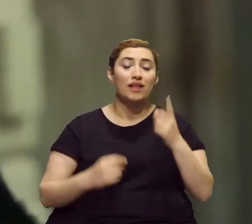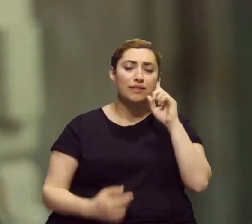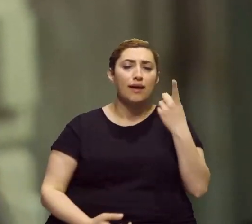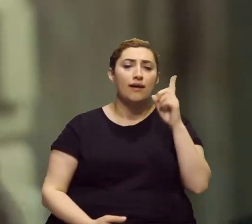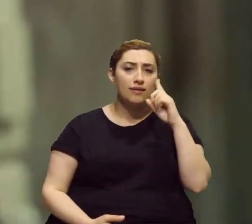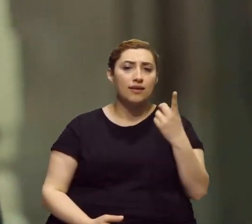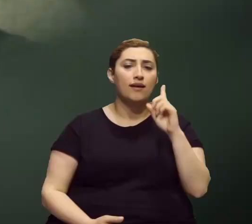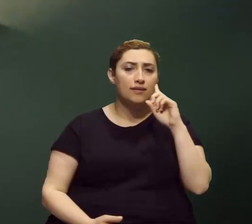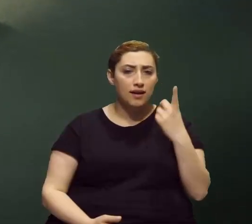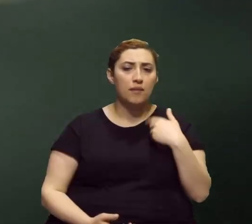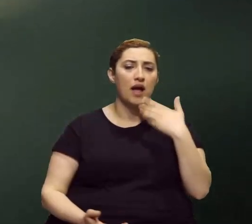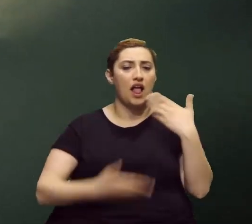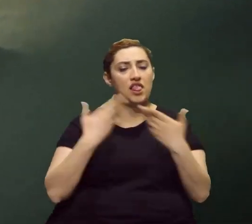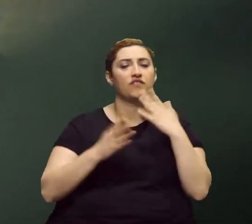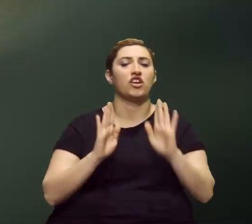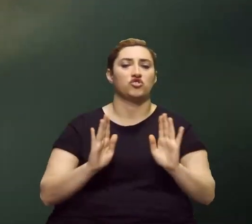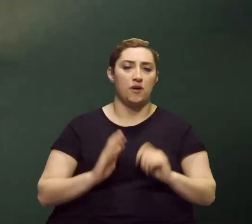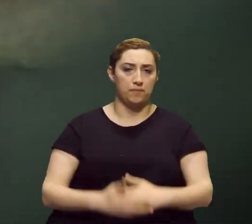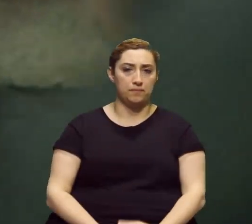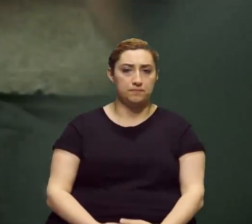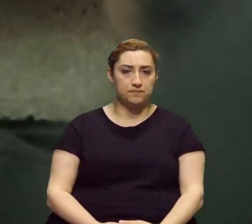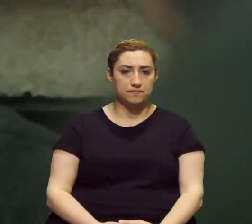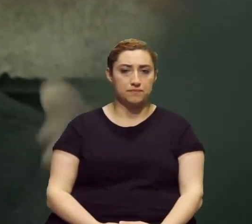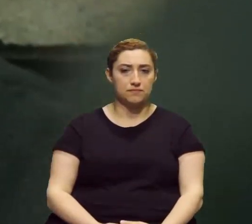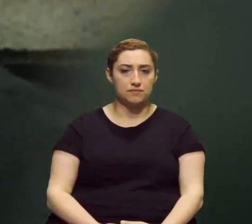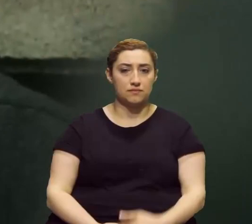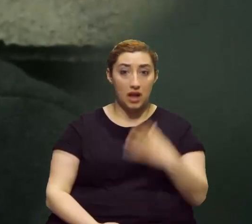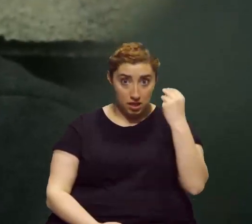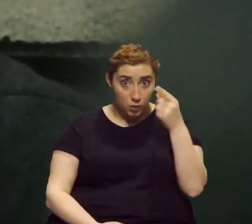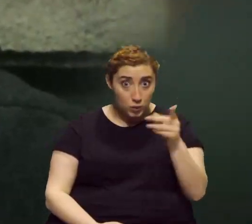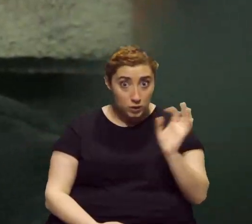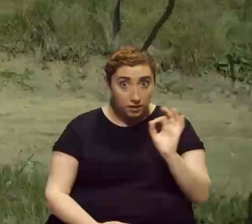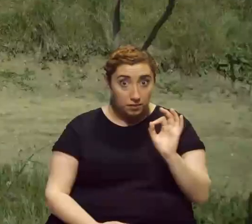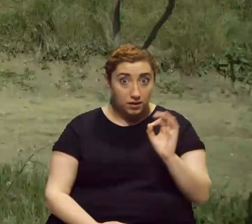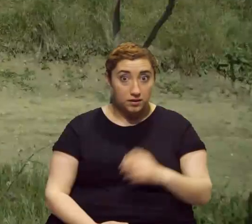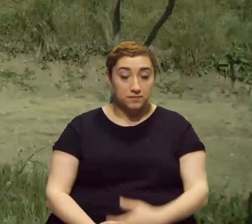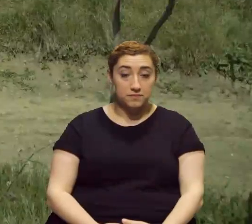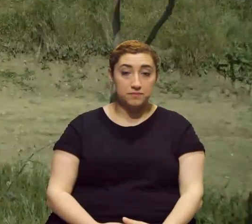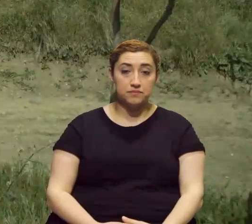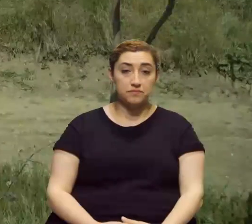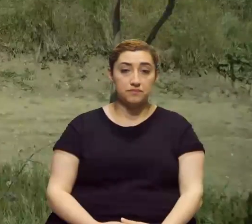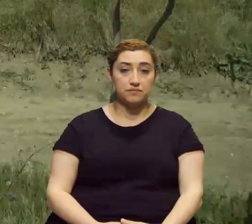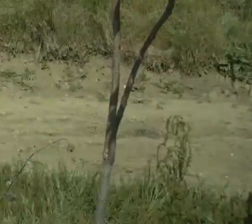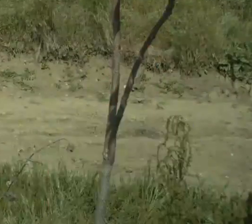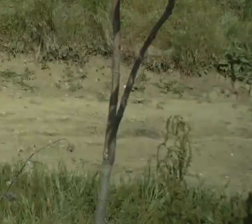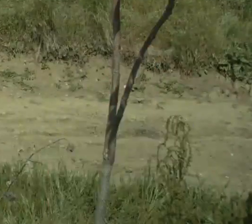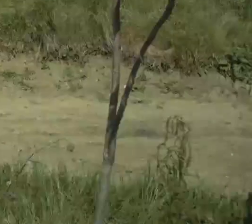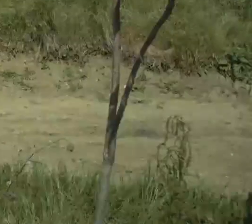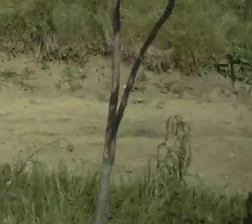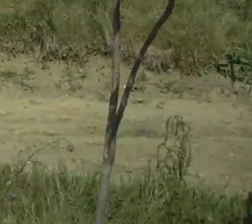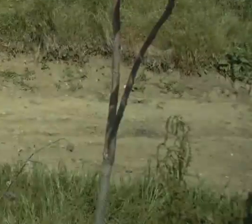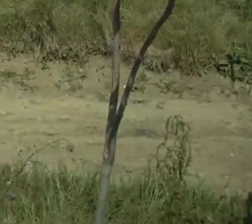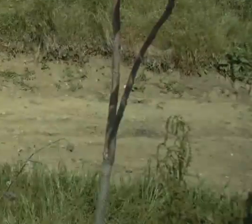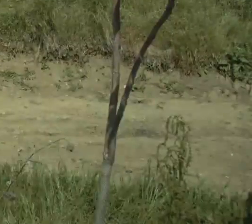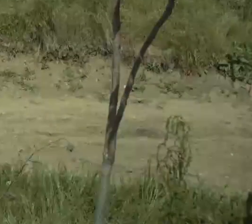tek tek anlatacağım. Başına. Anlıyorsun değil mi? Rıza Baraka'nın önünde çevreyi